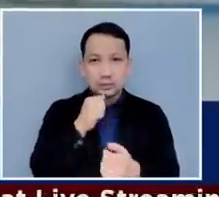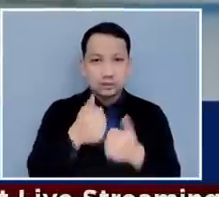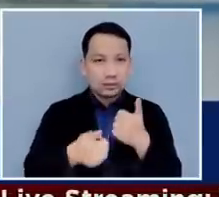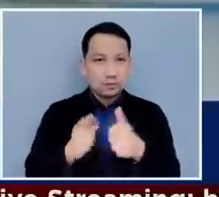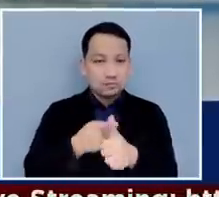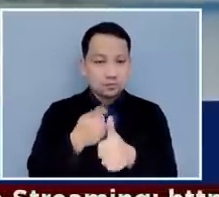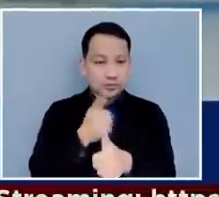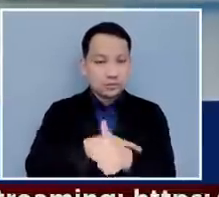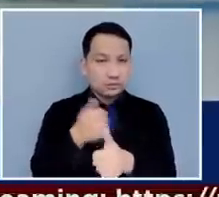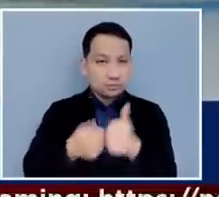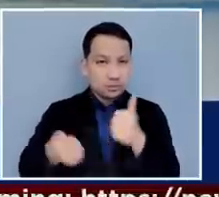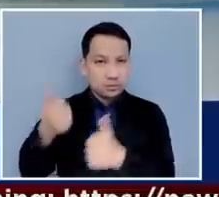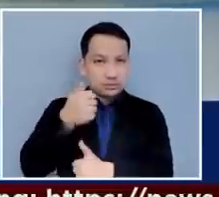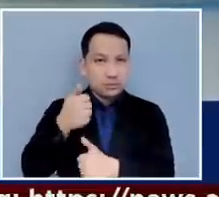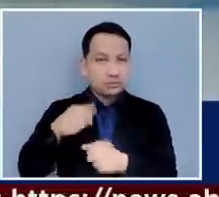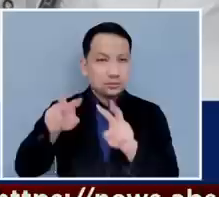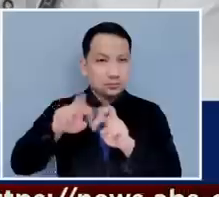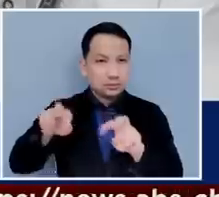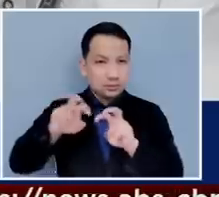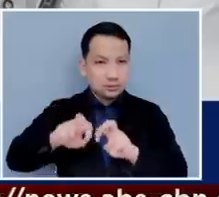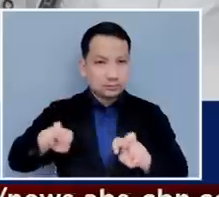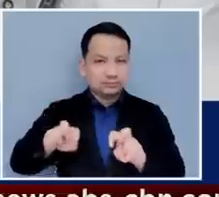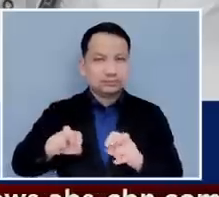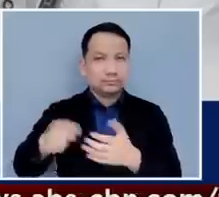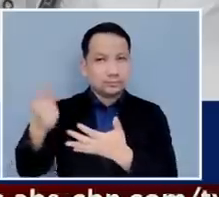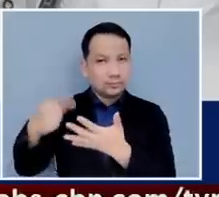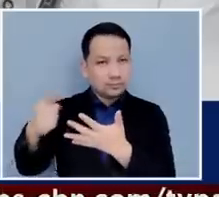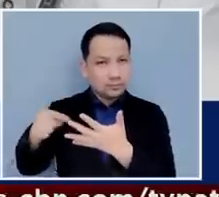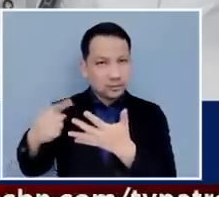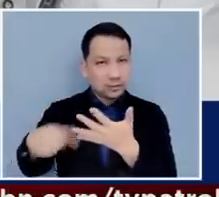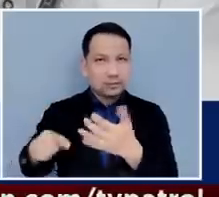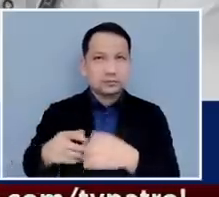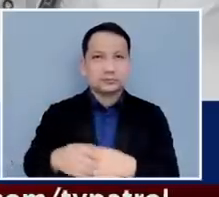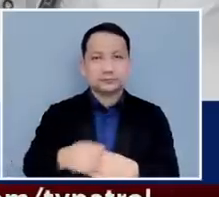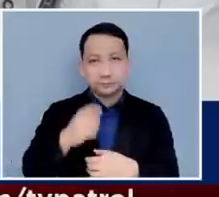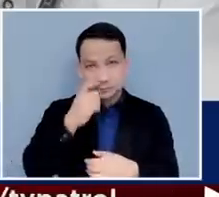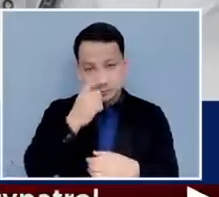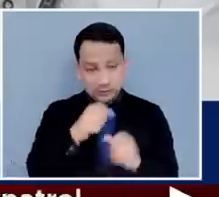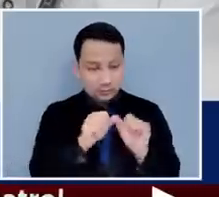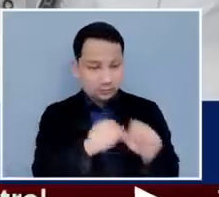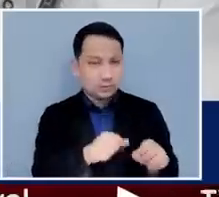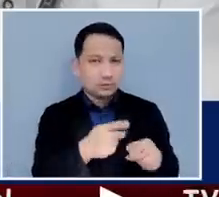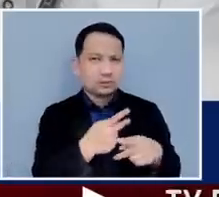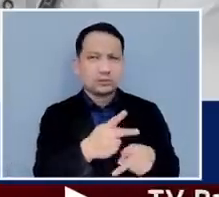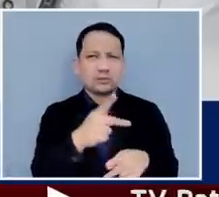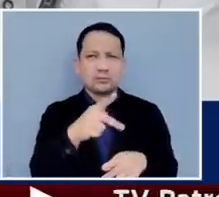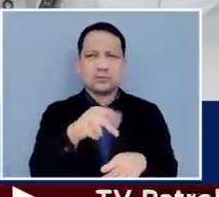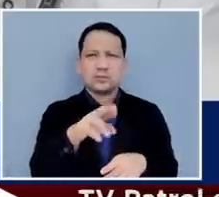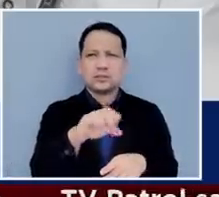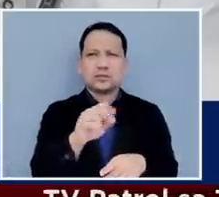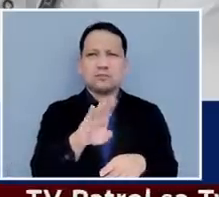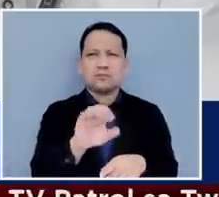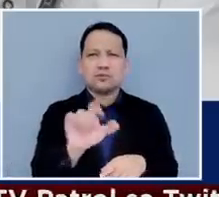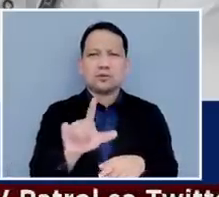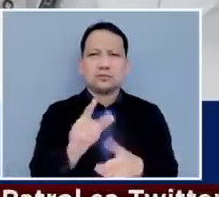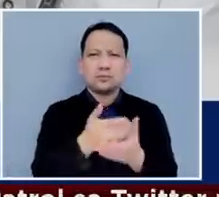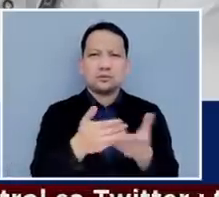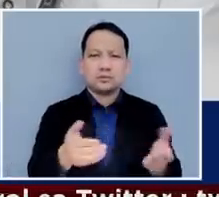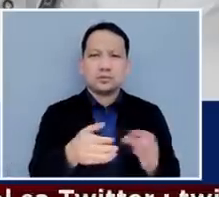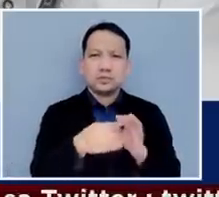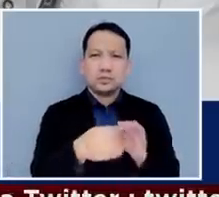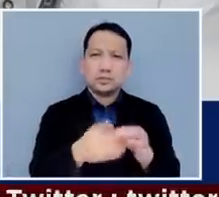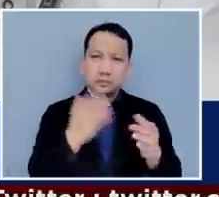sa phytosanitary inspection. Except for perishable. Ang perishable kasi, alam mo naman eh, pag